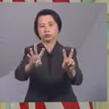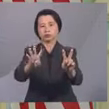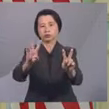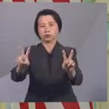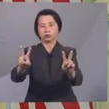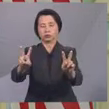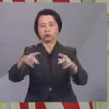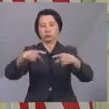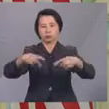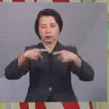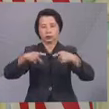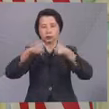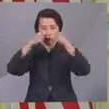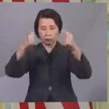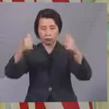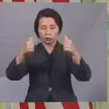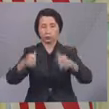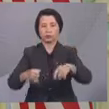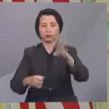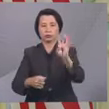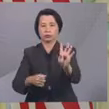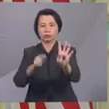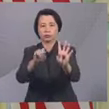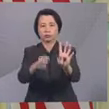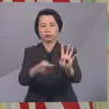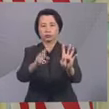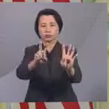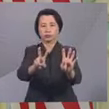2,242 pasar awam,